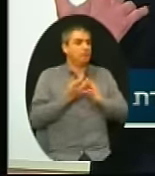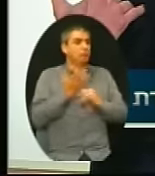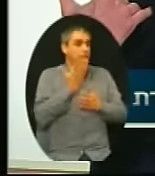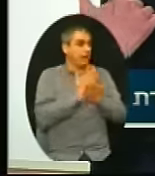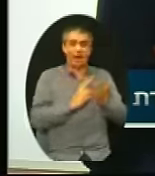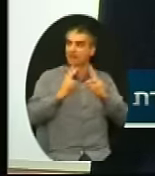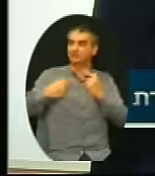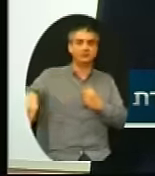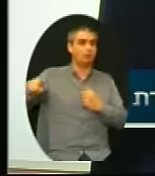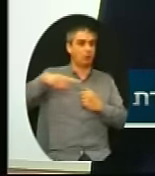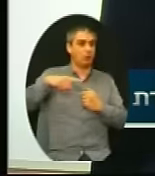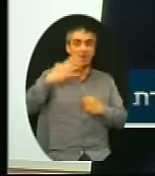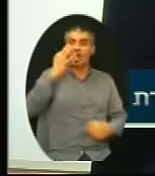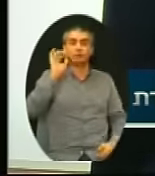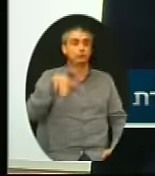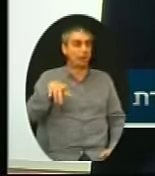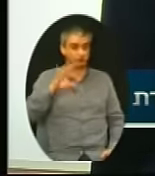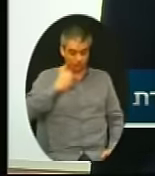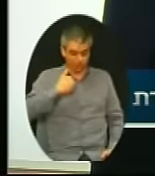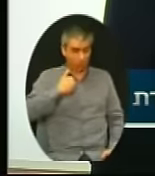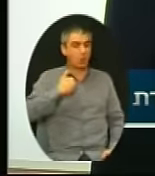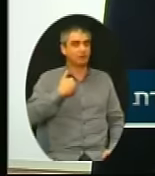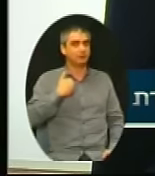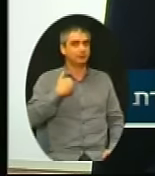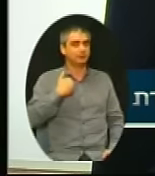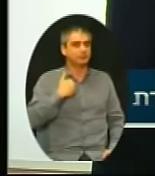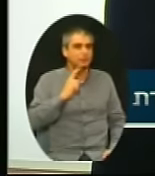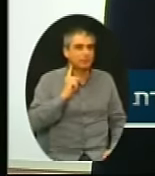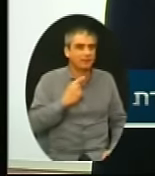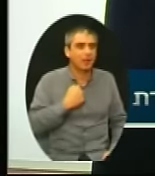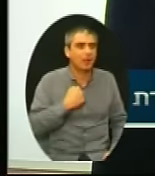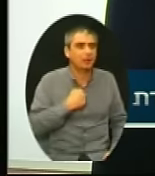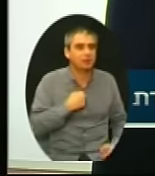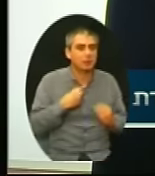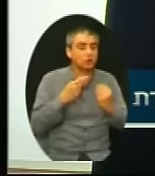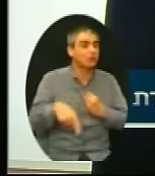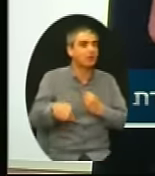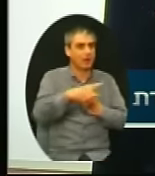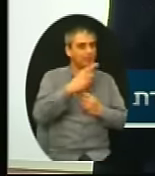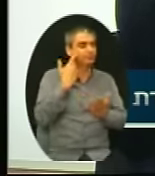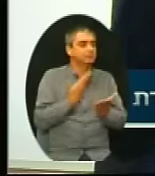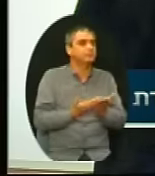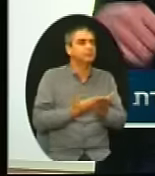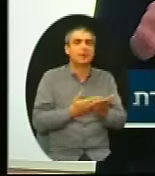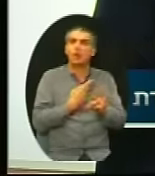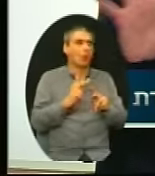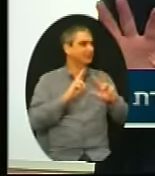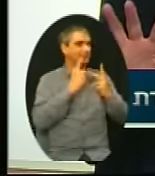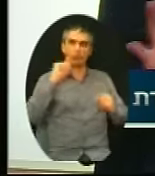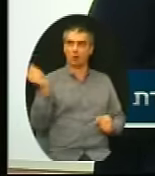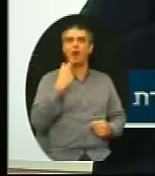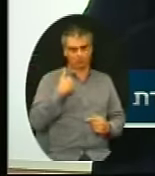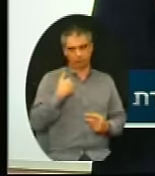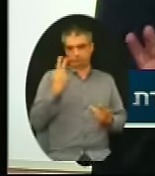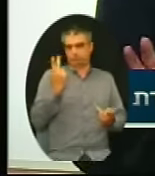שחלק מהציבור, ה-50,000 האלה שבחרו בי, אבל אני נותנת להם ולהן דין וחשבון, חוץ מאשר לציבור הכללי, שגם לא,